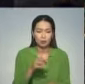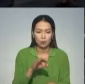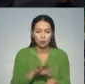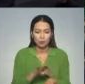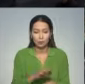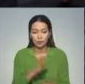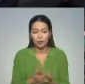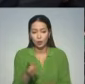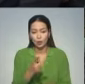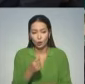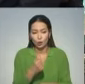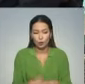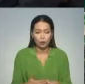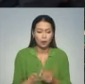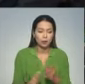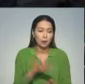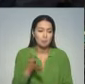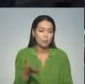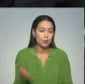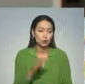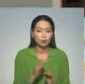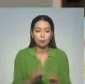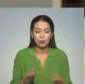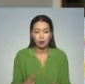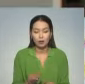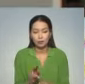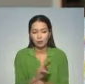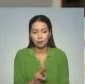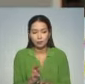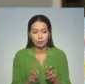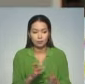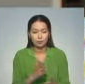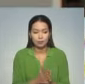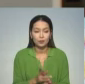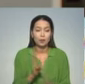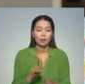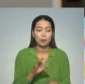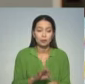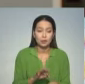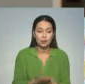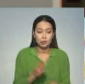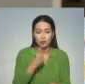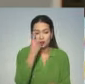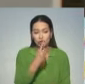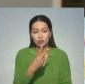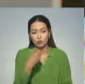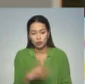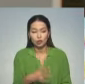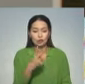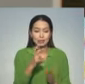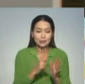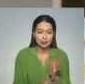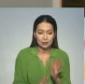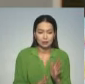Республикалық орталықтарда жылына 5000-ға жуық бала емделеді. Лейкозбен ауыратын балалар жылына 240-280-ге